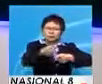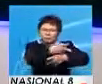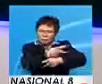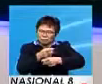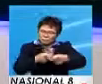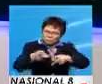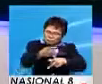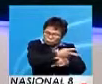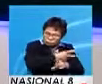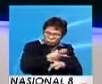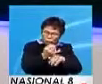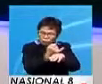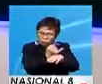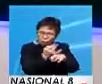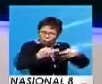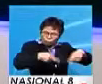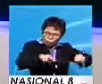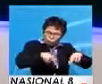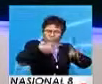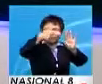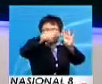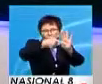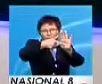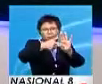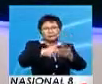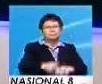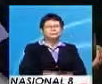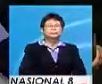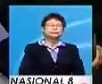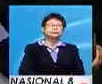seliaan industri peruncitan minyak